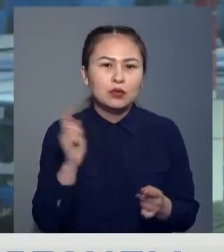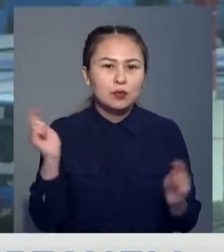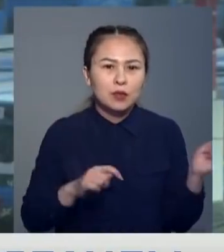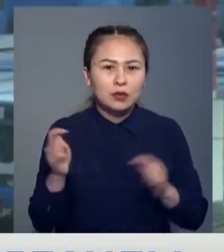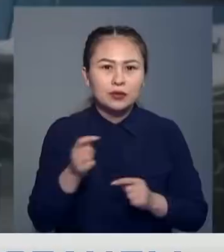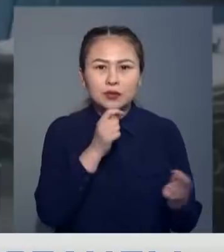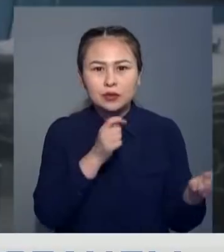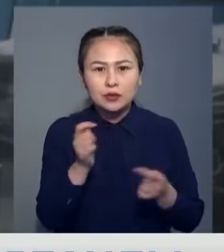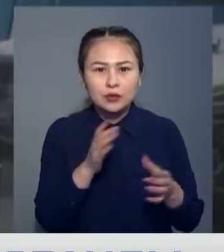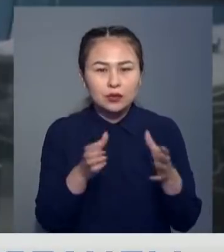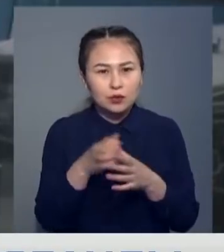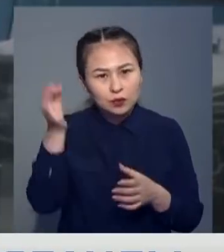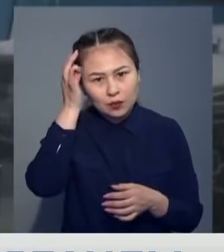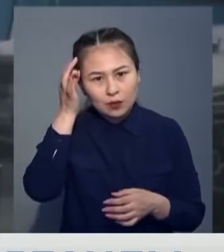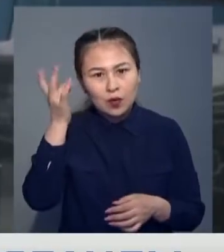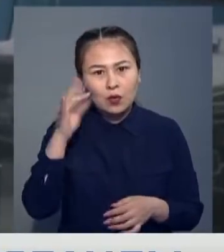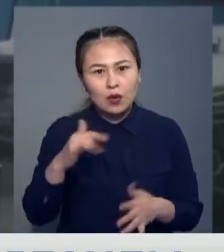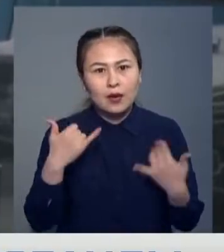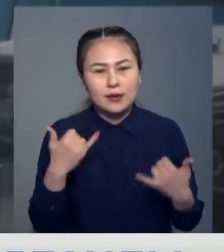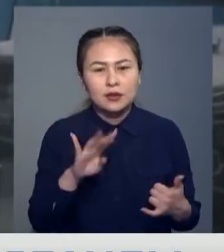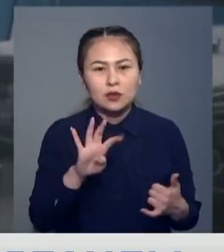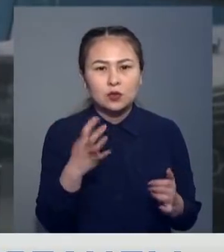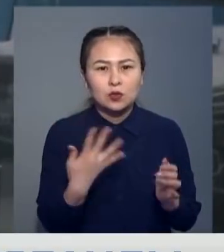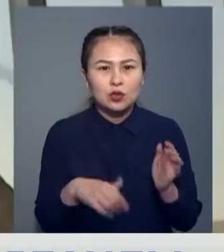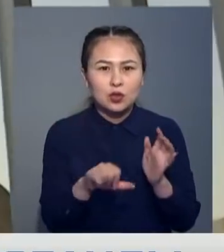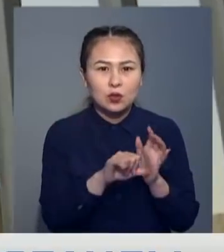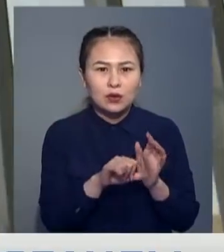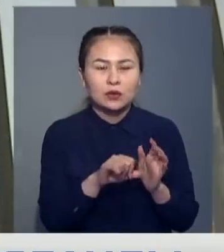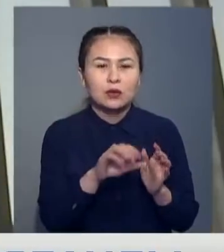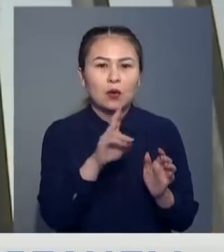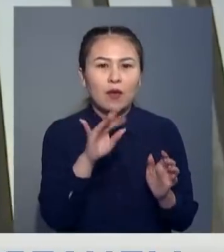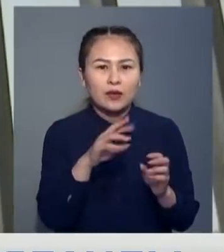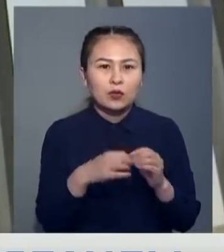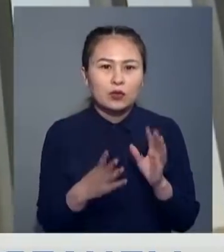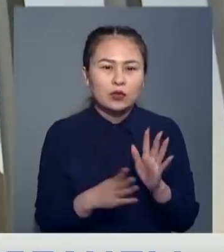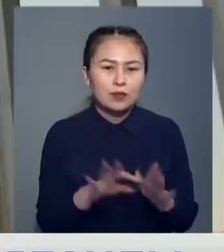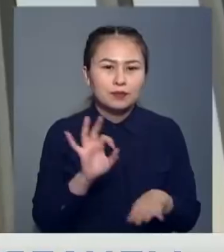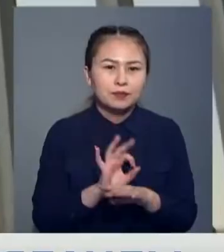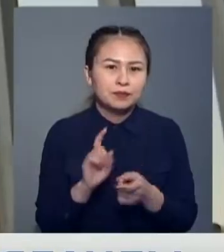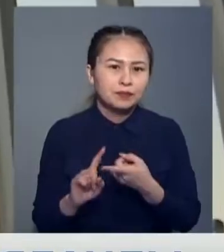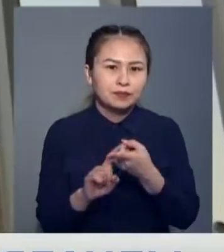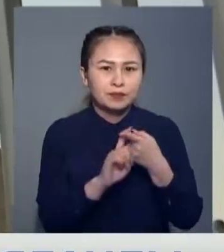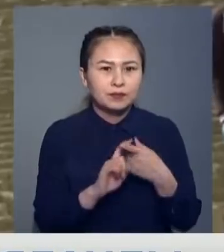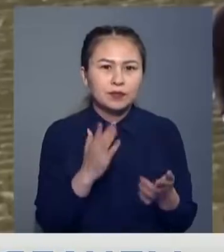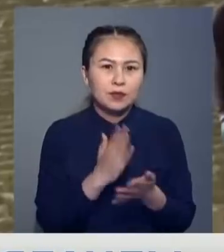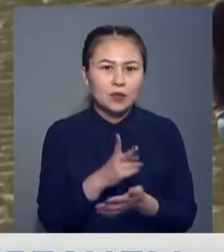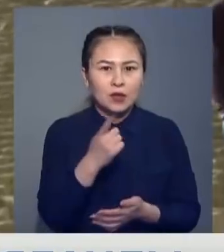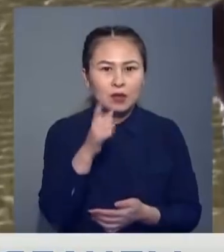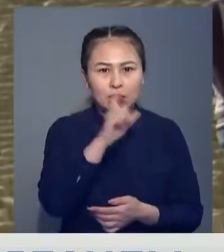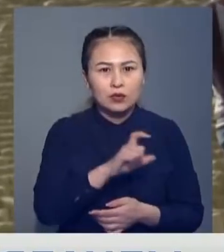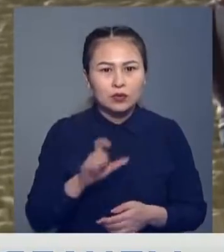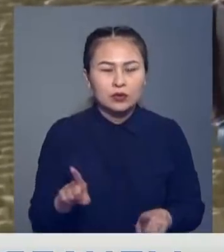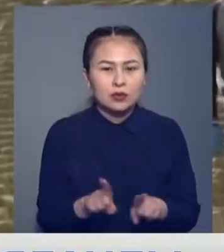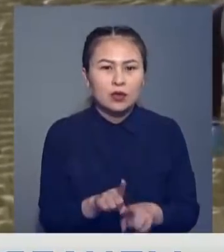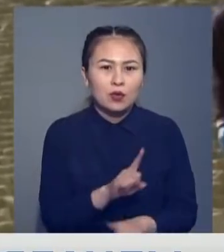қабылдау үшін қауіпсіздік шаралары ескерілуде. Айта кетейік, қазір елде 456 адам COVID-19 дертін жұқтырған. 21 адам